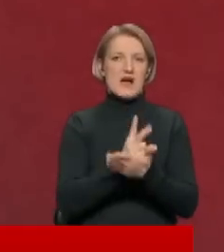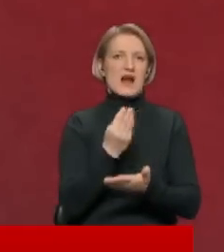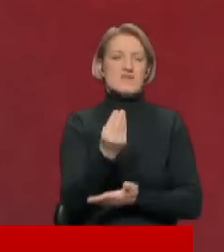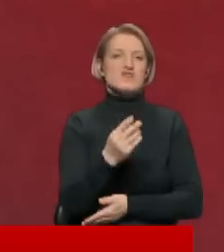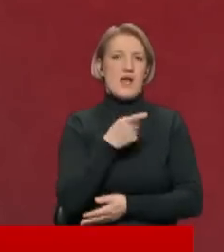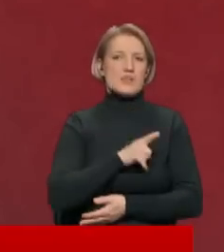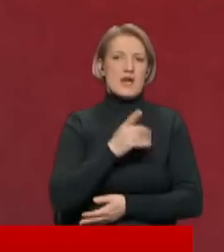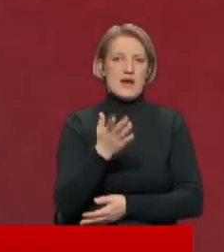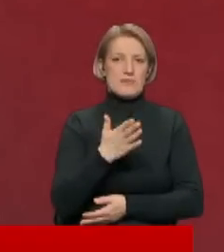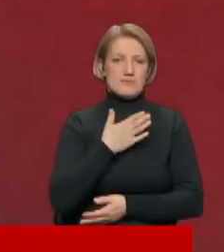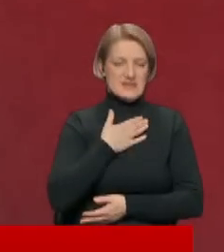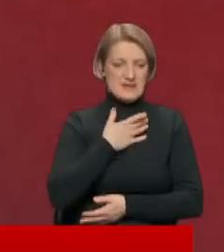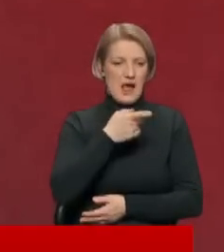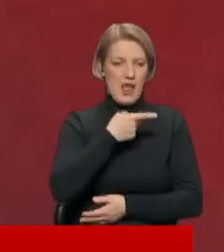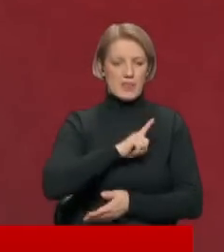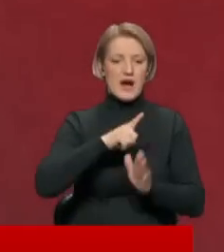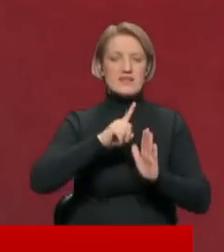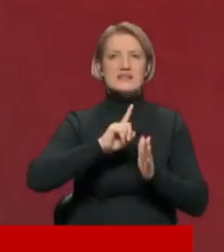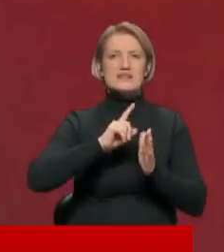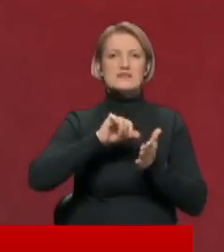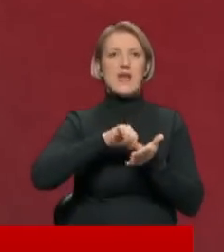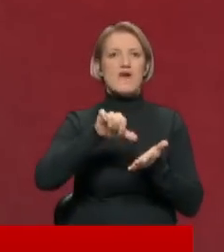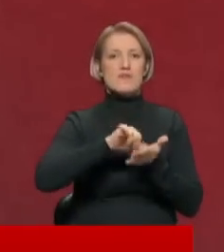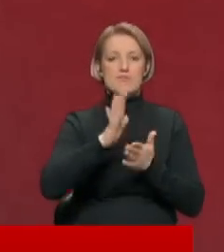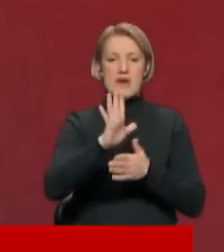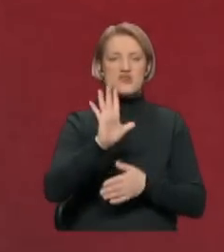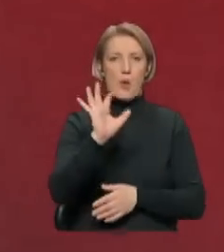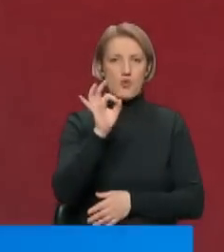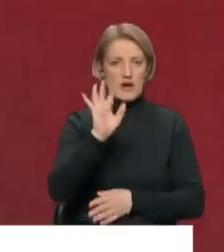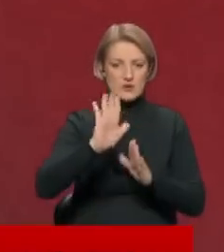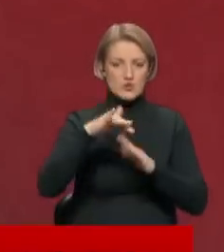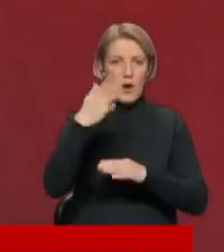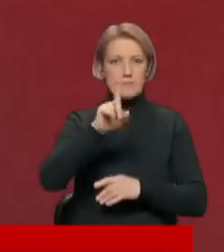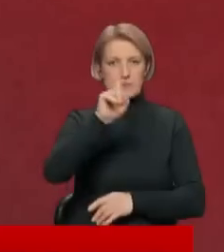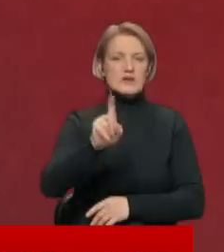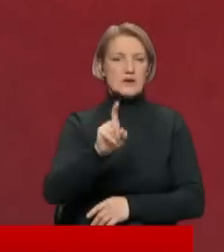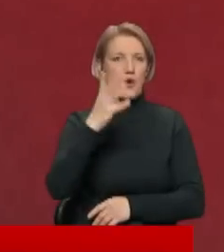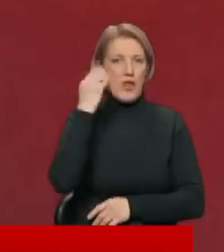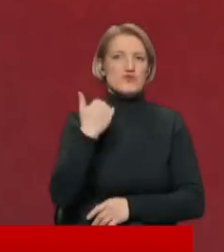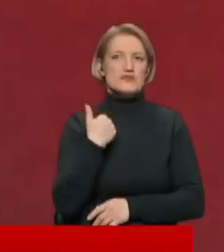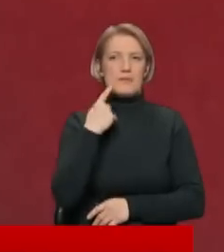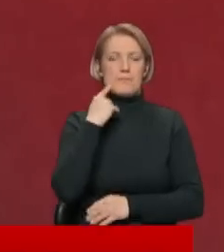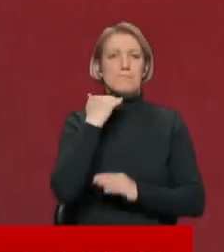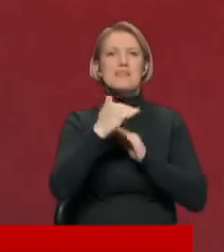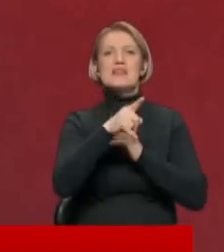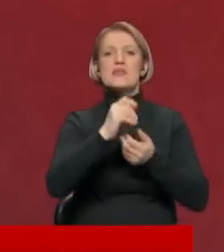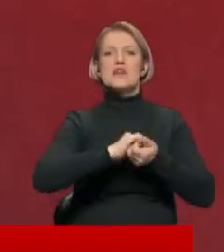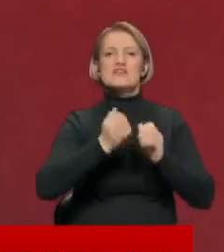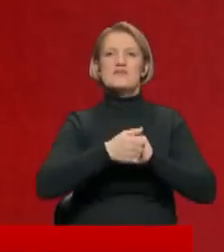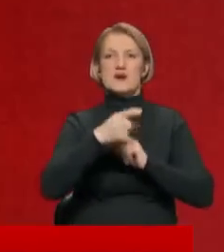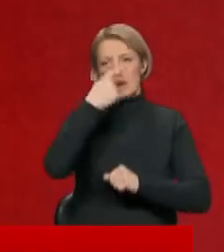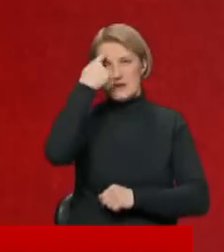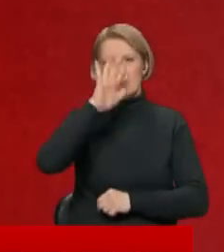adaya Biz aday takvimini 5 Ocak'tan sonra mı öğreneceğiz Biz adayı ne zaman öğreneceğiz millet ittifakının adayı ne zaman öğreneceğiz